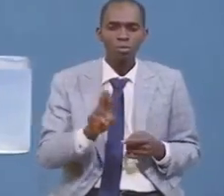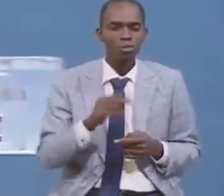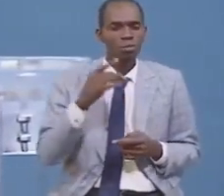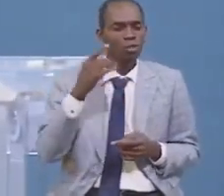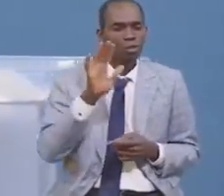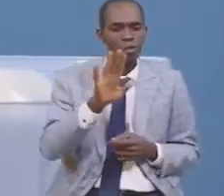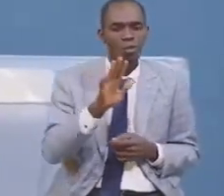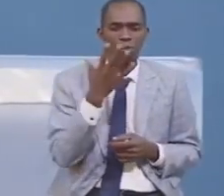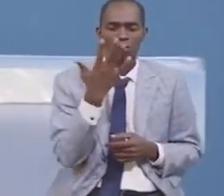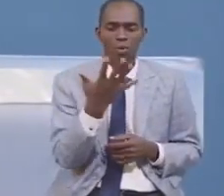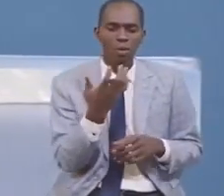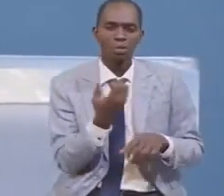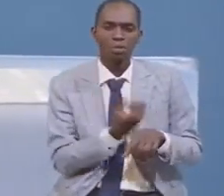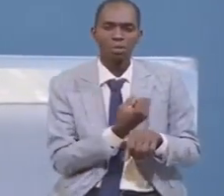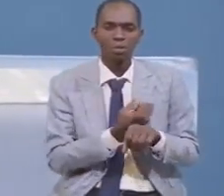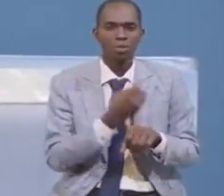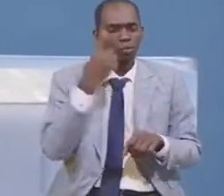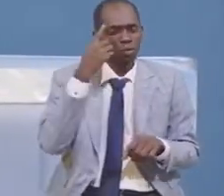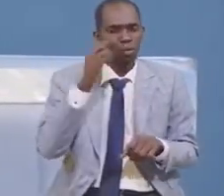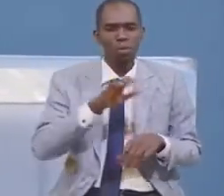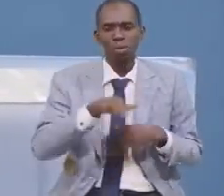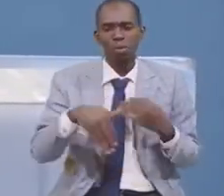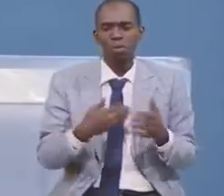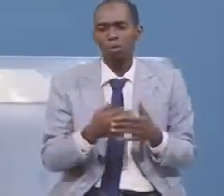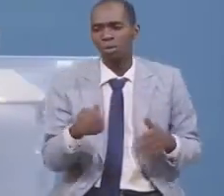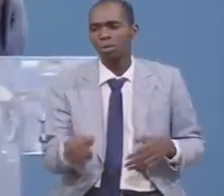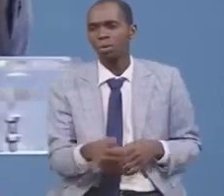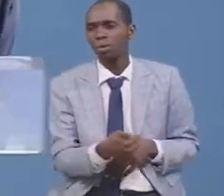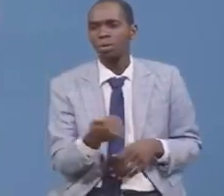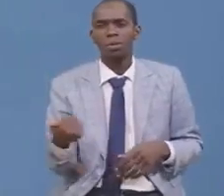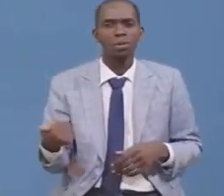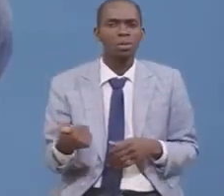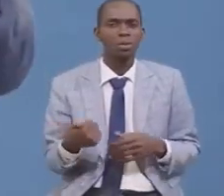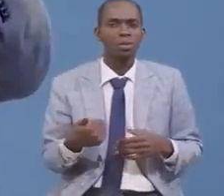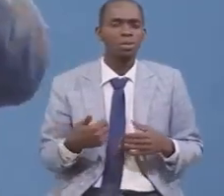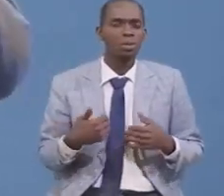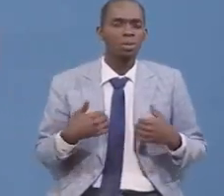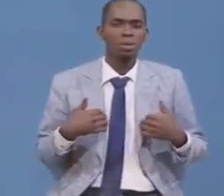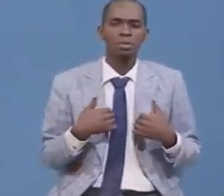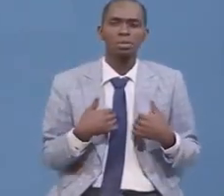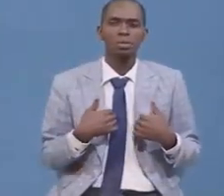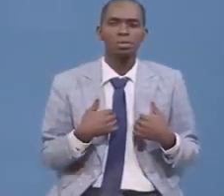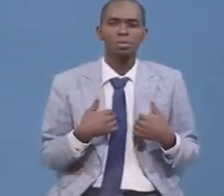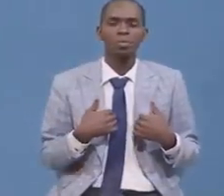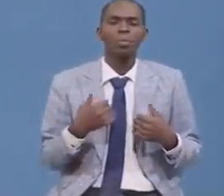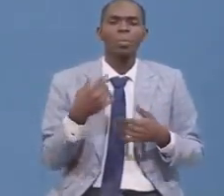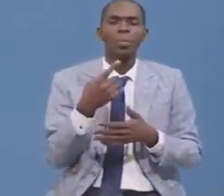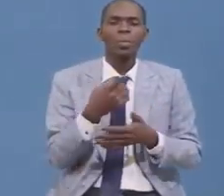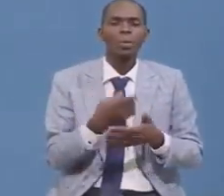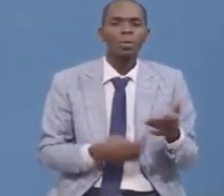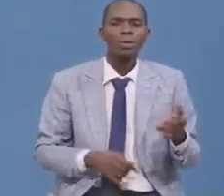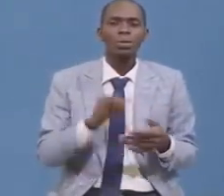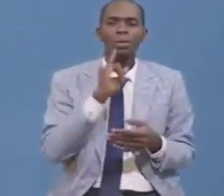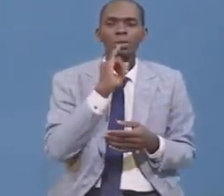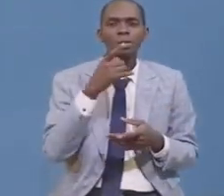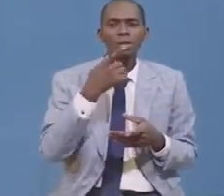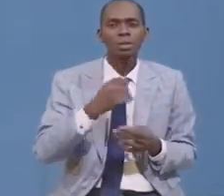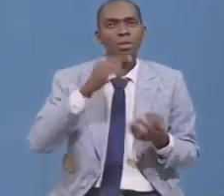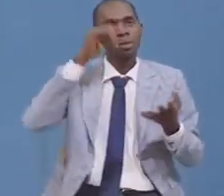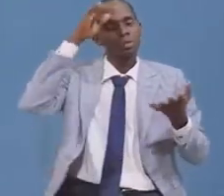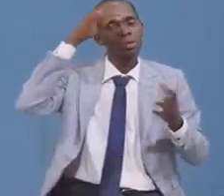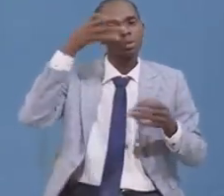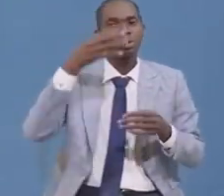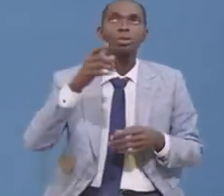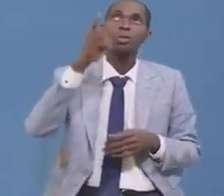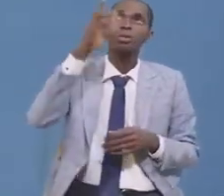other boys? ఇతర పిల్లల రాళ్ళ ఎలా వాడుతున్నారయ్యా, మరి నువ్వెలా వాడతావు? What is the expectation of God for your life?